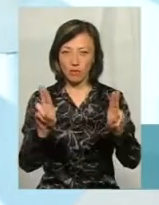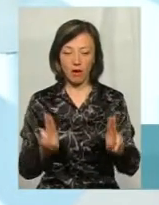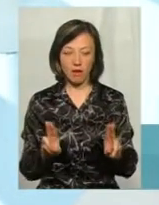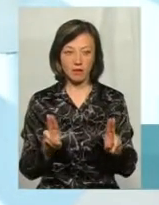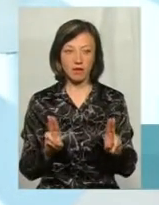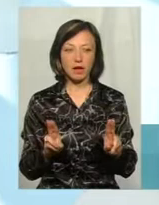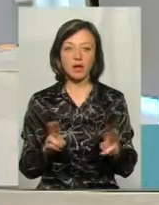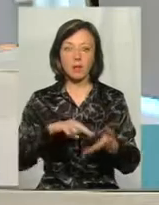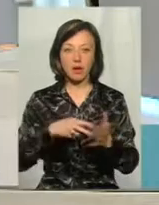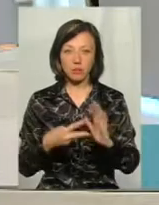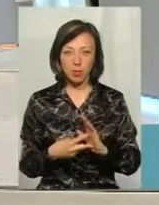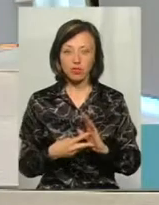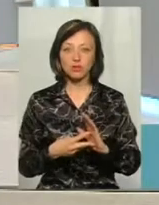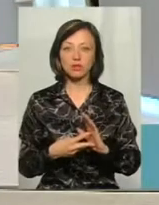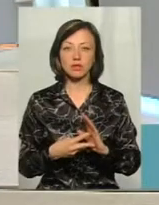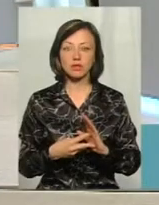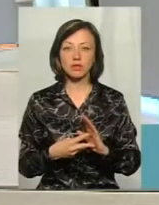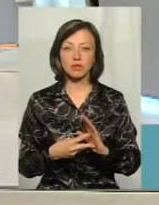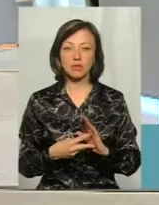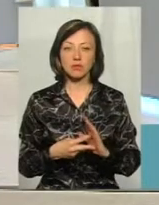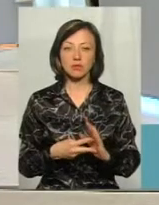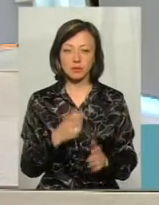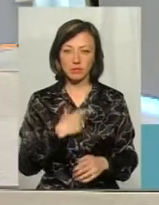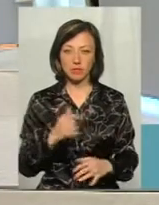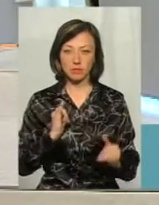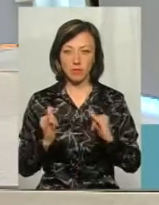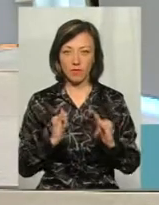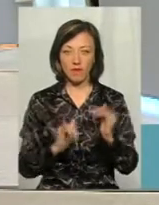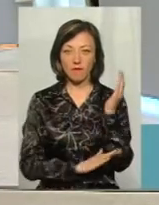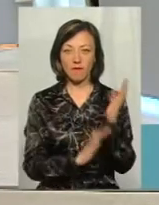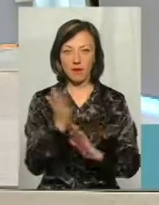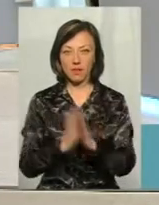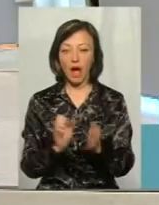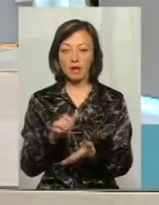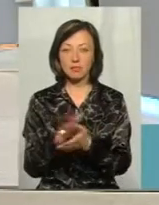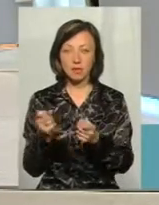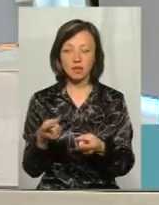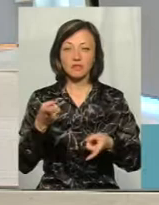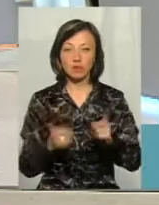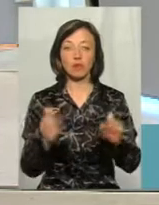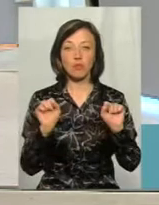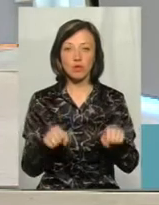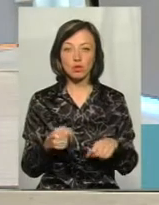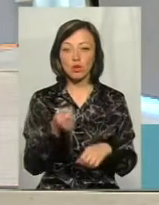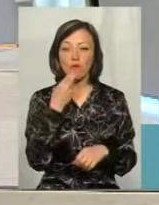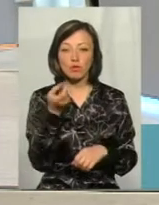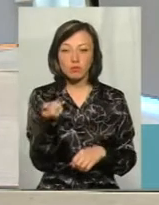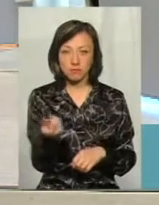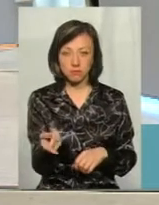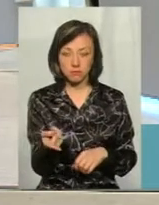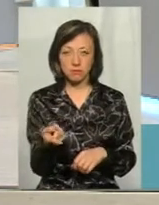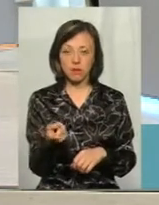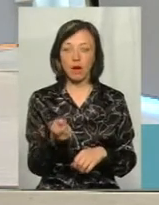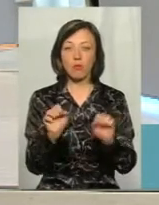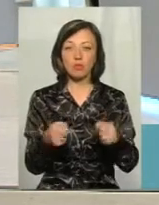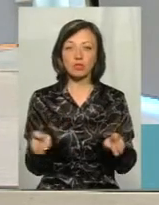правил, які передбачені, значить, як можна себе вести в лісі. От. Ну, а то сміття, звичайно, він може і окурок залишити, значить, там,